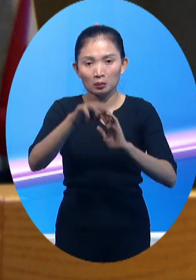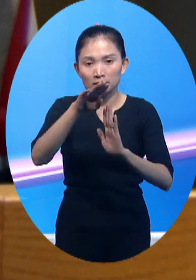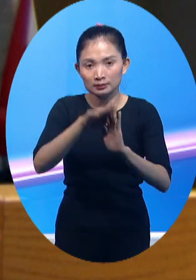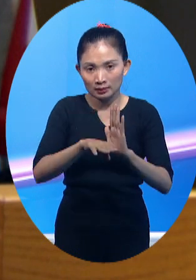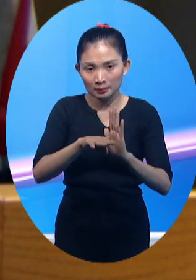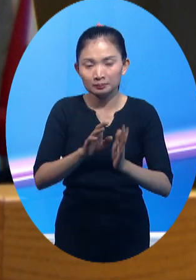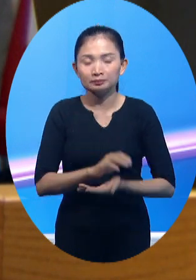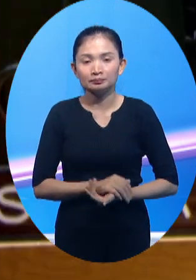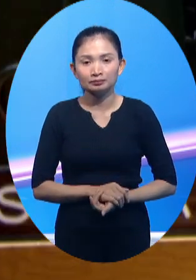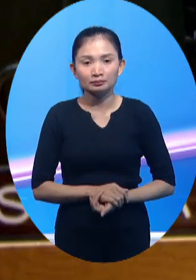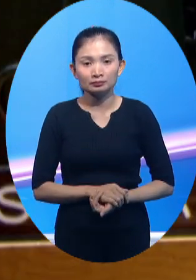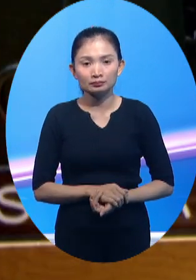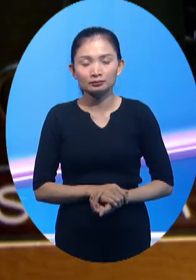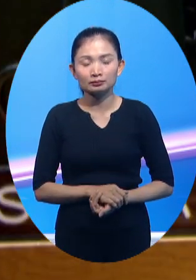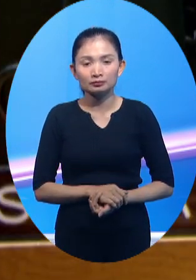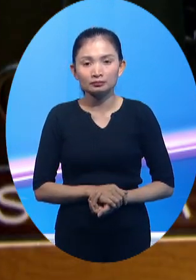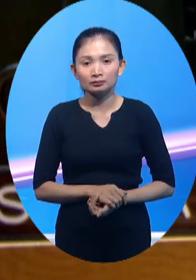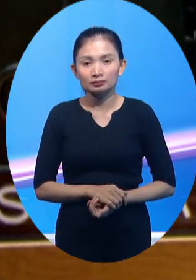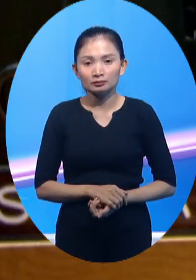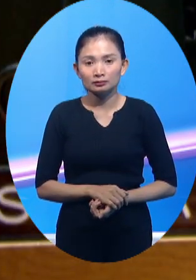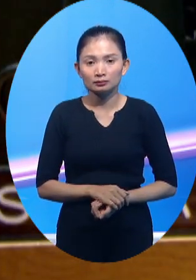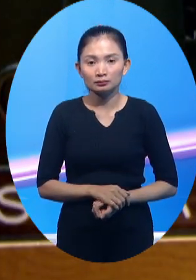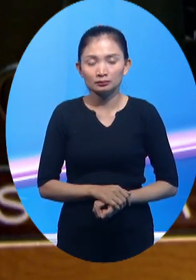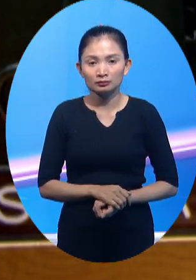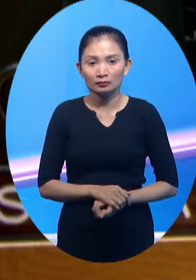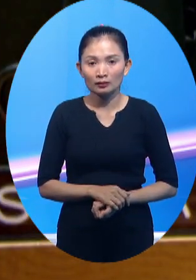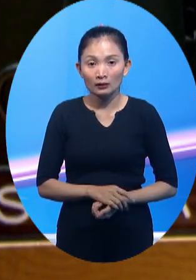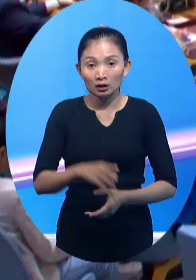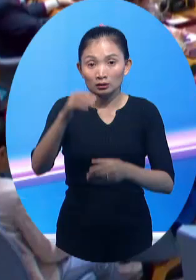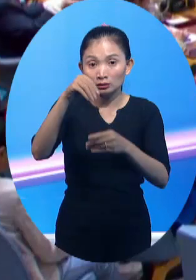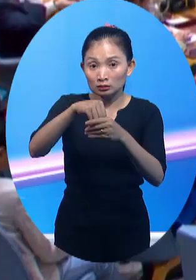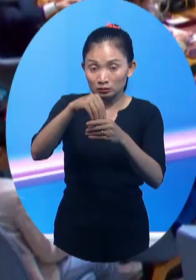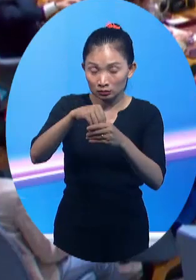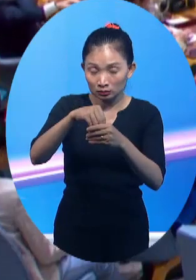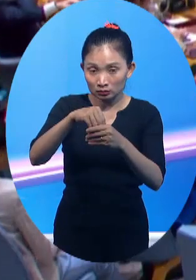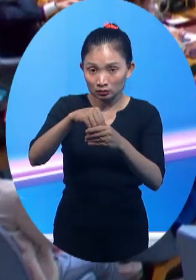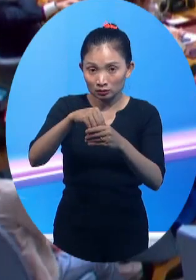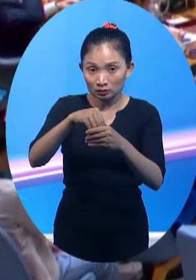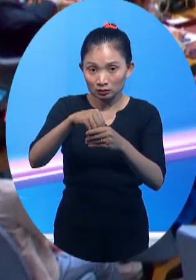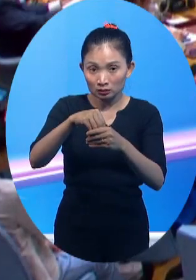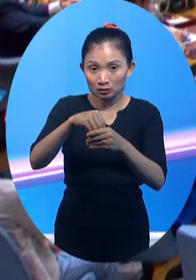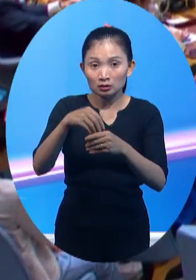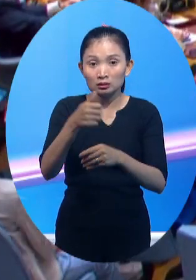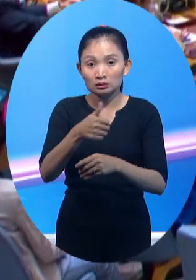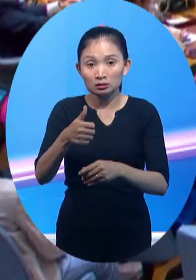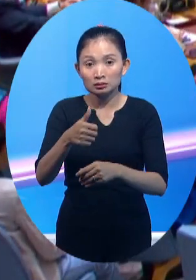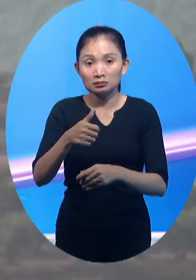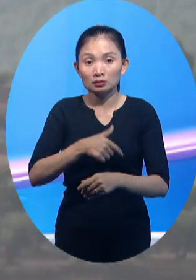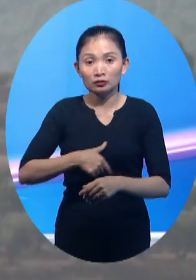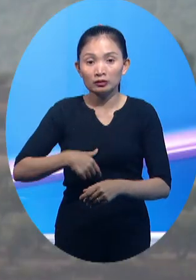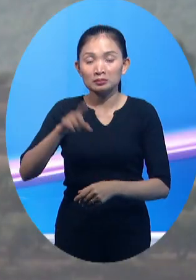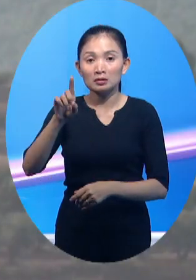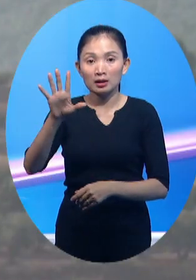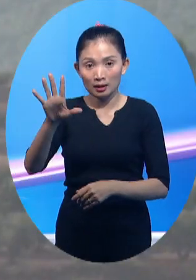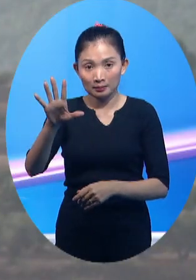ninh của lực lượng gìn giữ hòa bình của Liên Hiệp Quốc bụi bỏ phiếu của hội đồng Liên Hiệp Quốc gồm 15 thành viên diễn ra chỉ vài